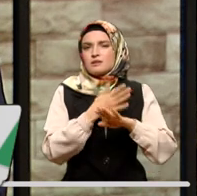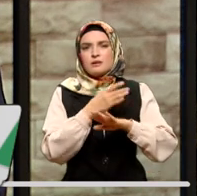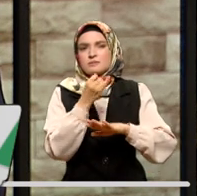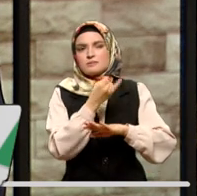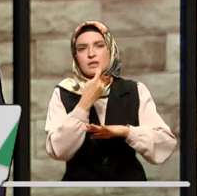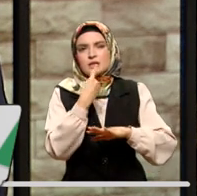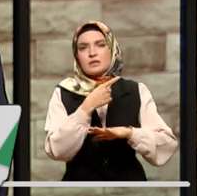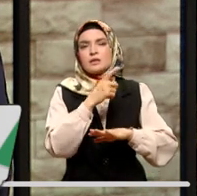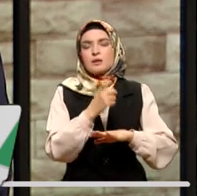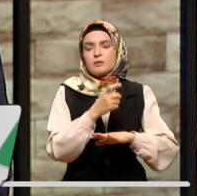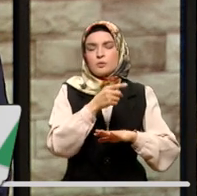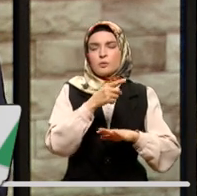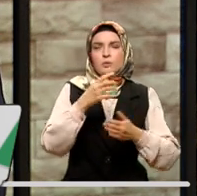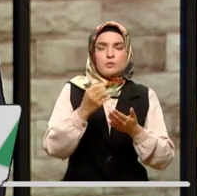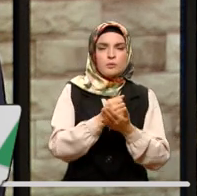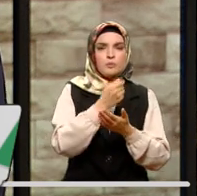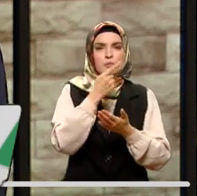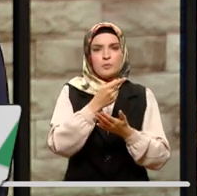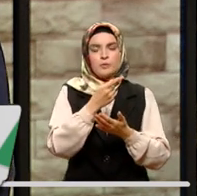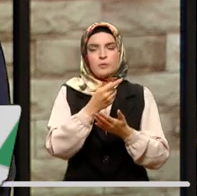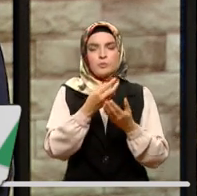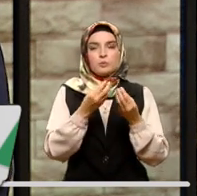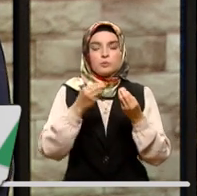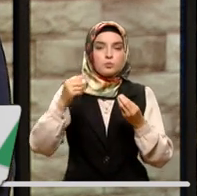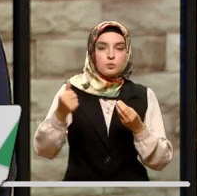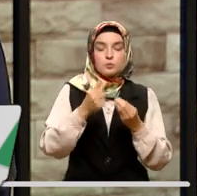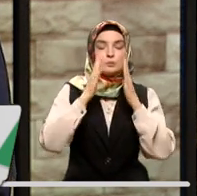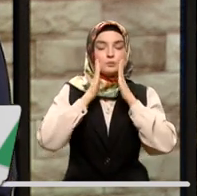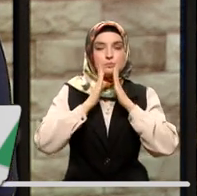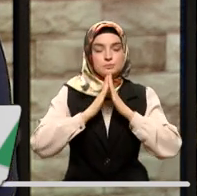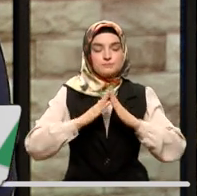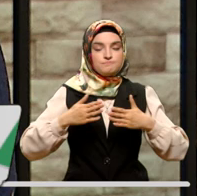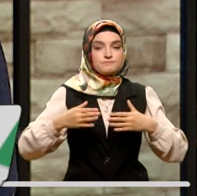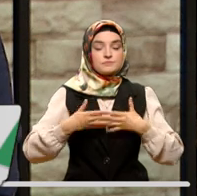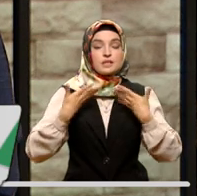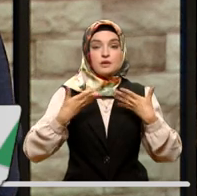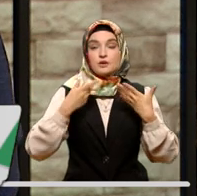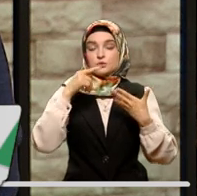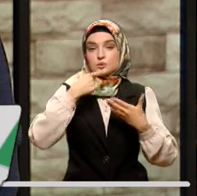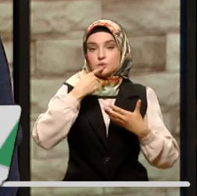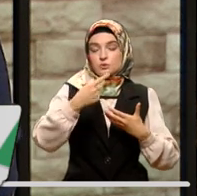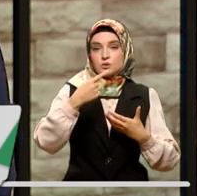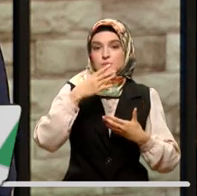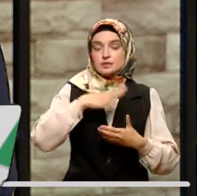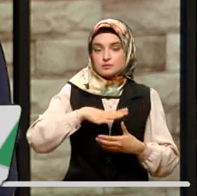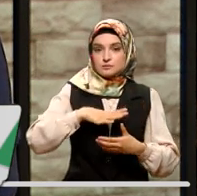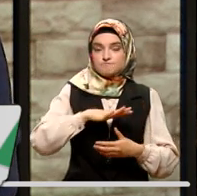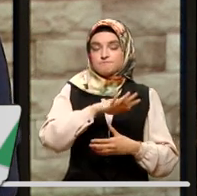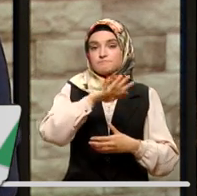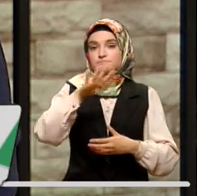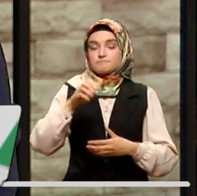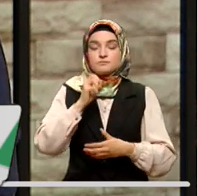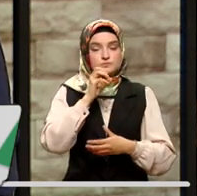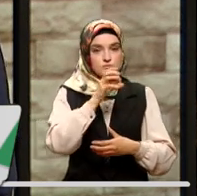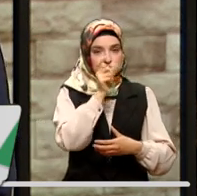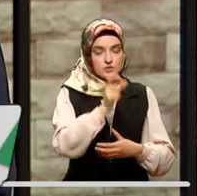onu kazanmayız. Kazanabilme metodu. Elhamdülillah. Sevinerek şunu söylemek istiyorum. Hem öğreticilerimiz hem din